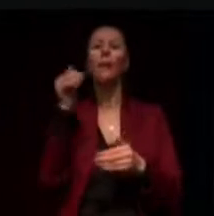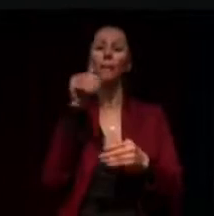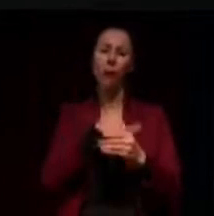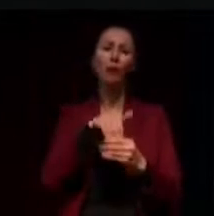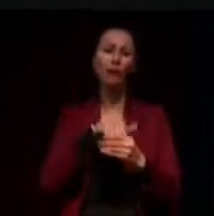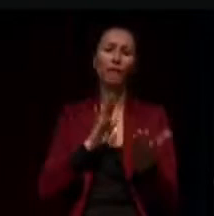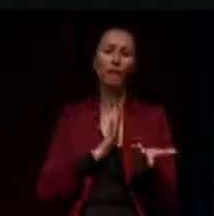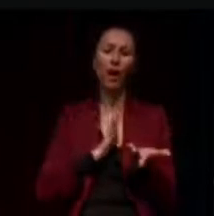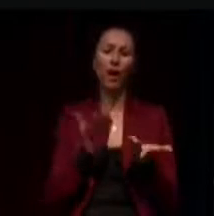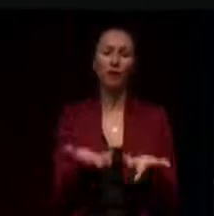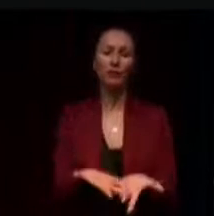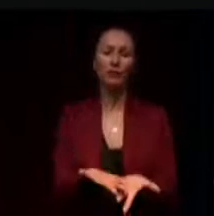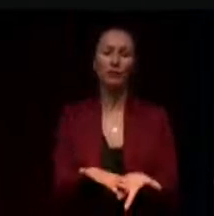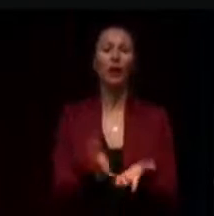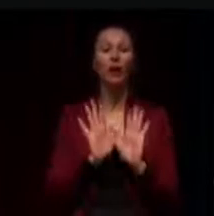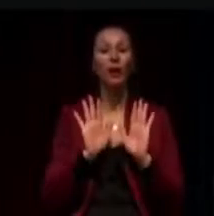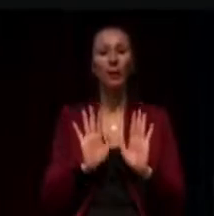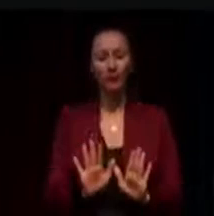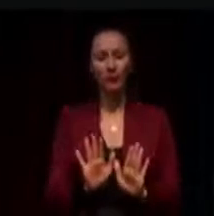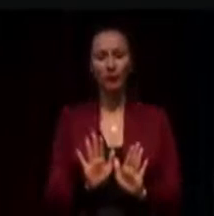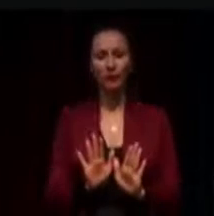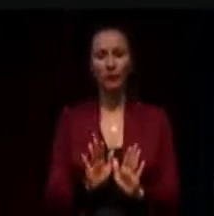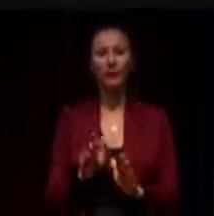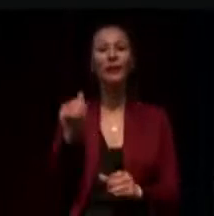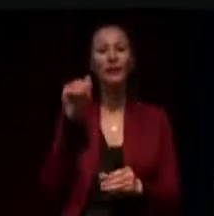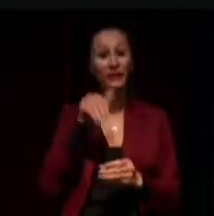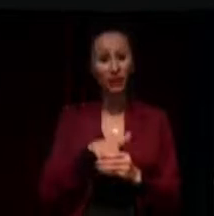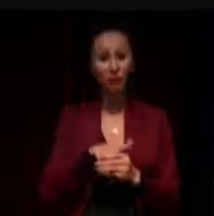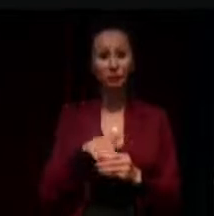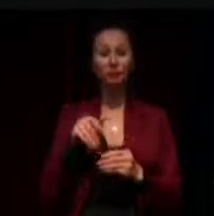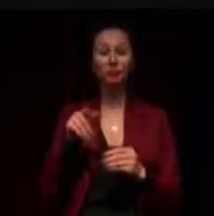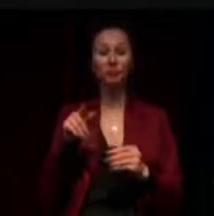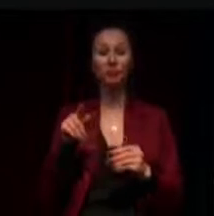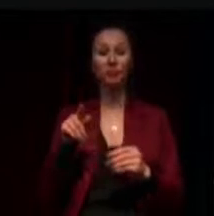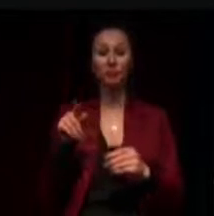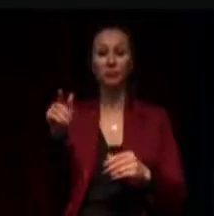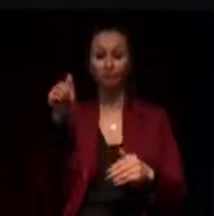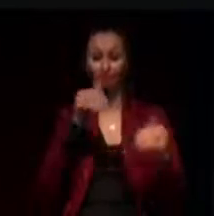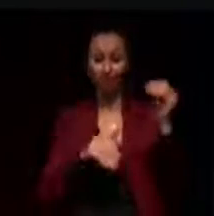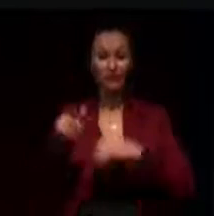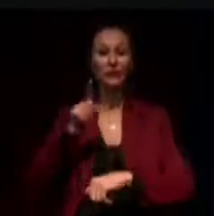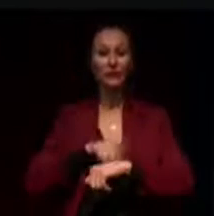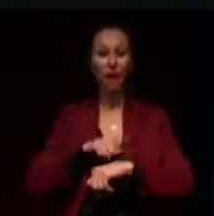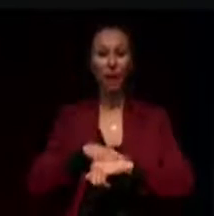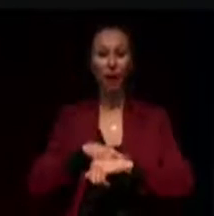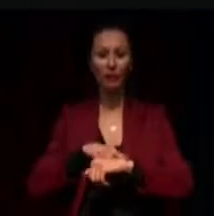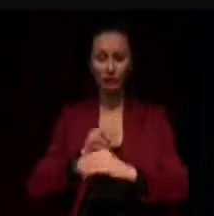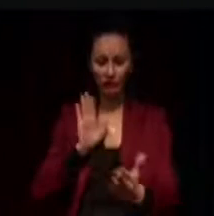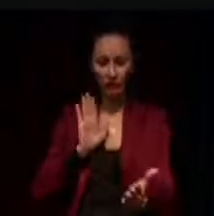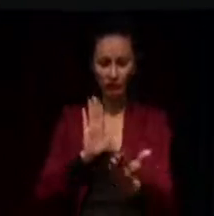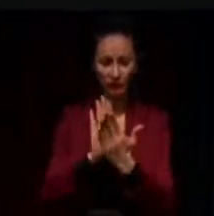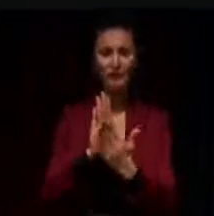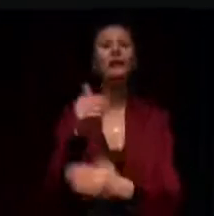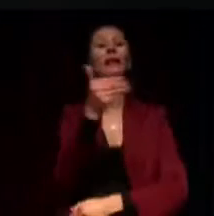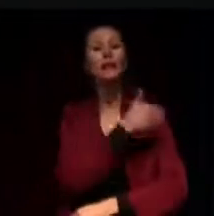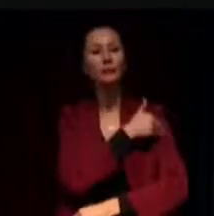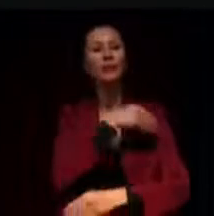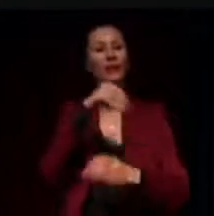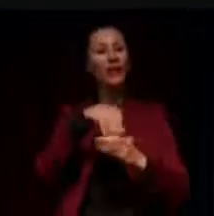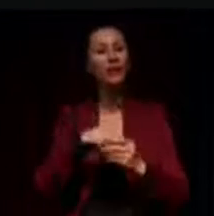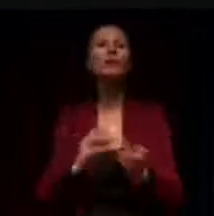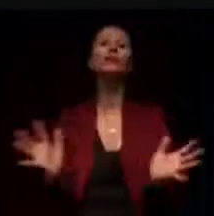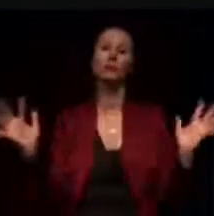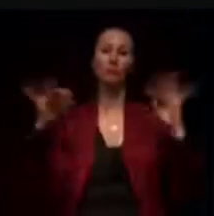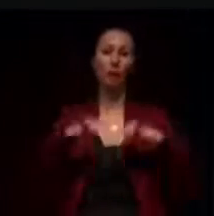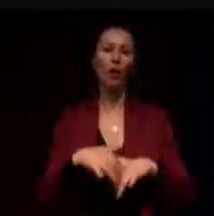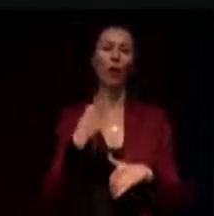var. Ama seçim zamanı yarışacağız. Seçim bittikten sonra hizmet için bir arada